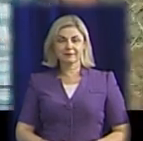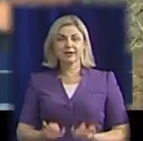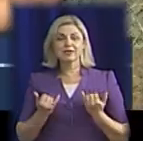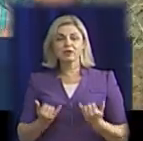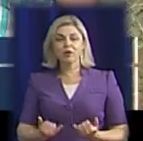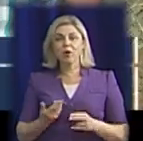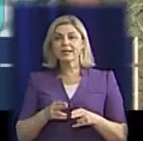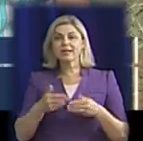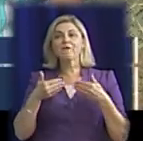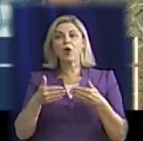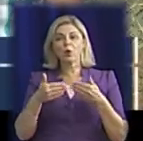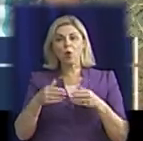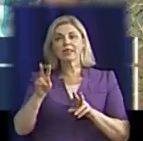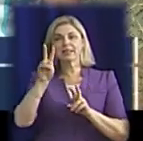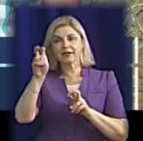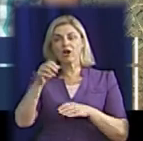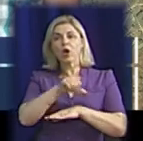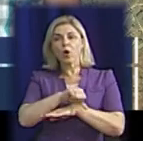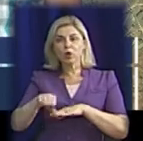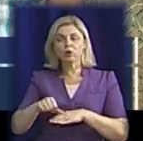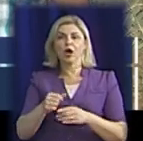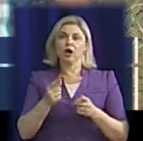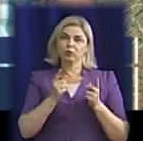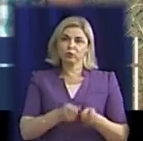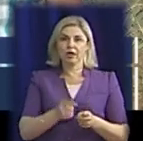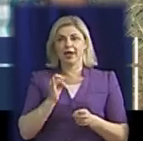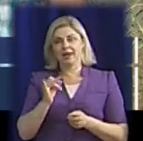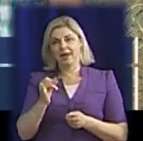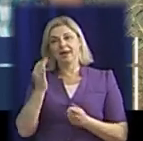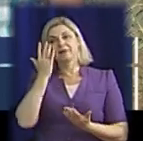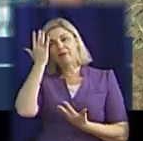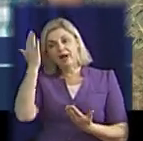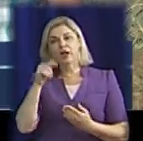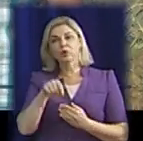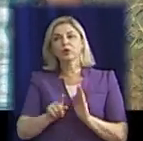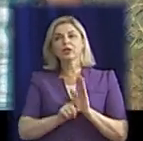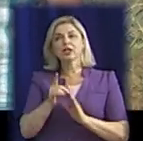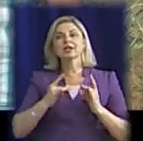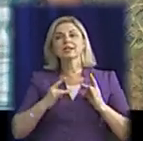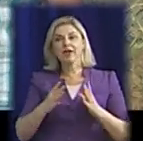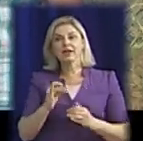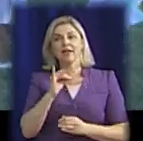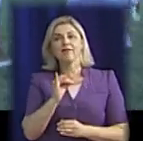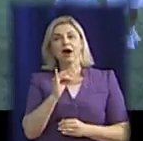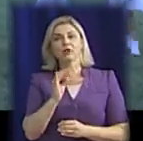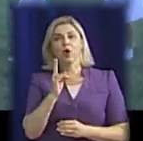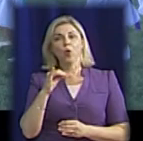Сьогодні ці ворота символізують кордон між Яв'ю та Нав'ю. А тут починається стилізоване свято Івана Купала.